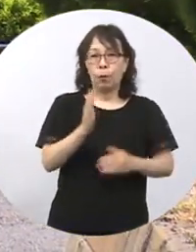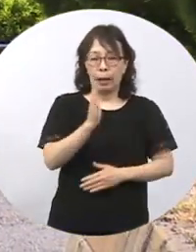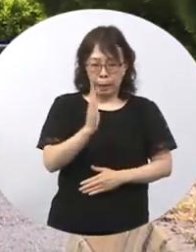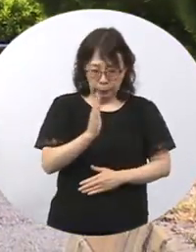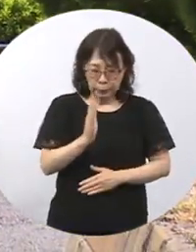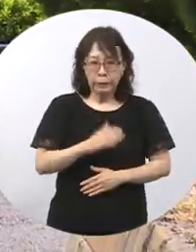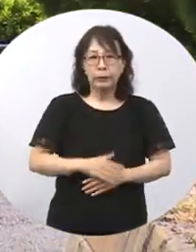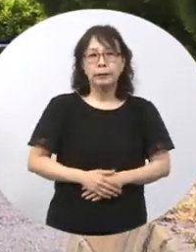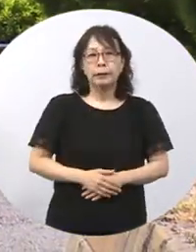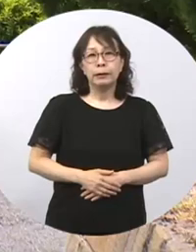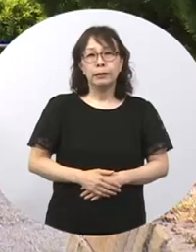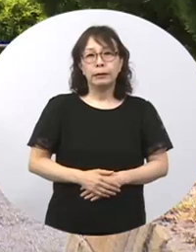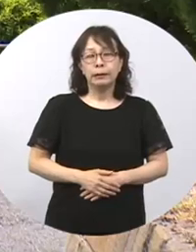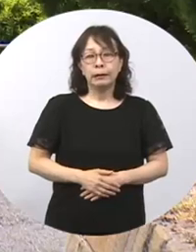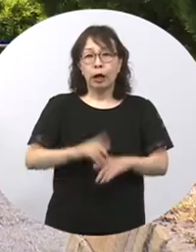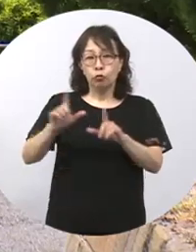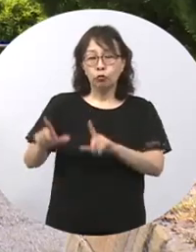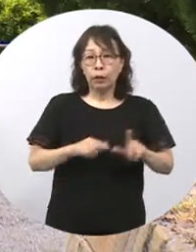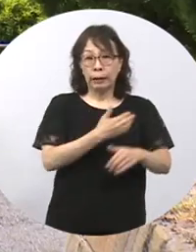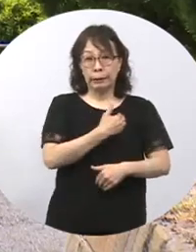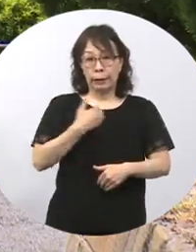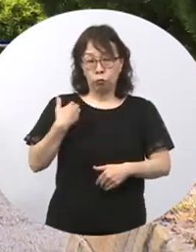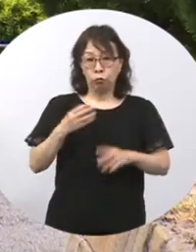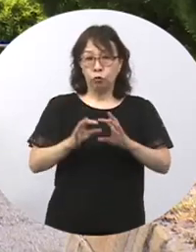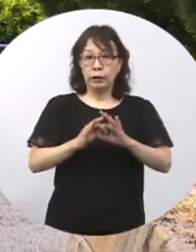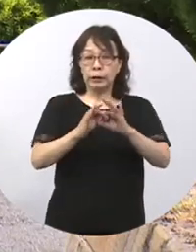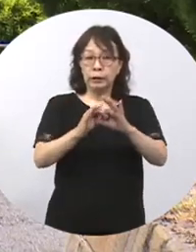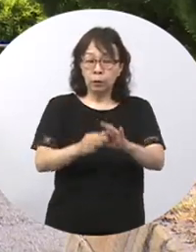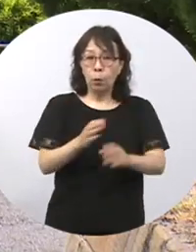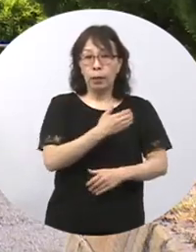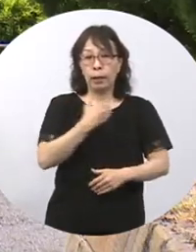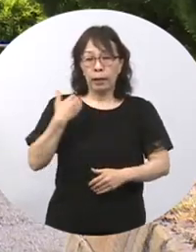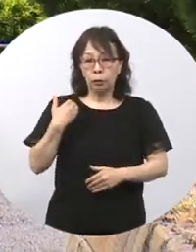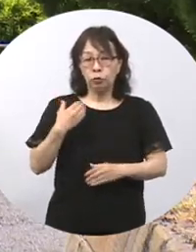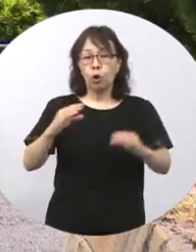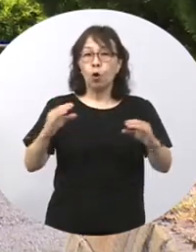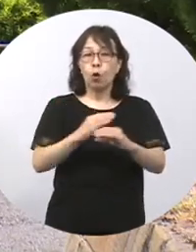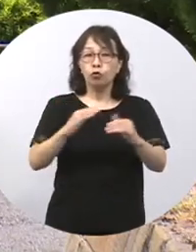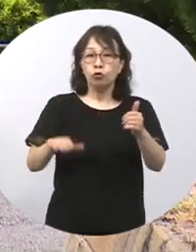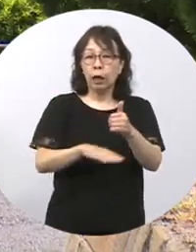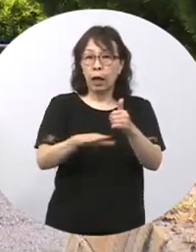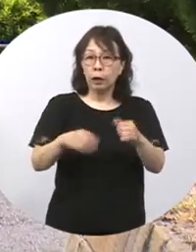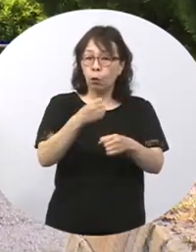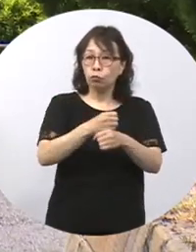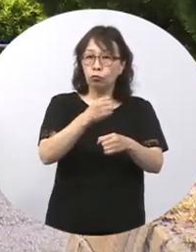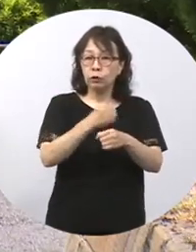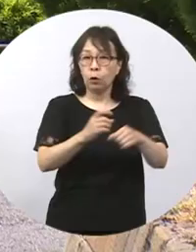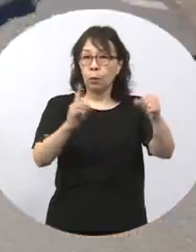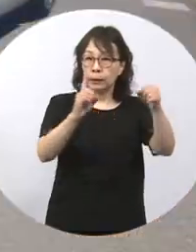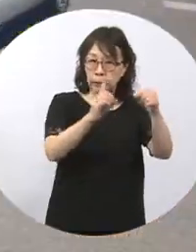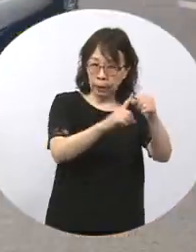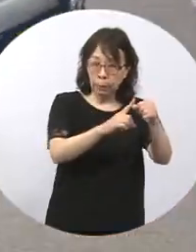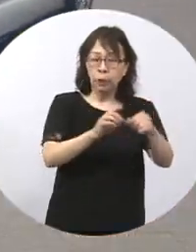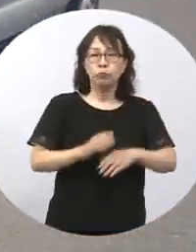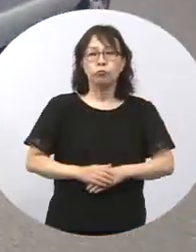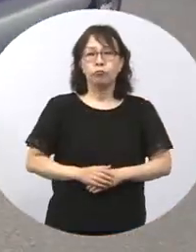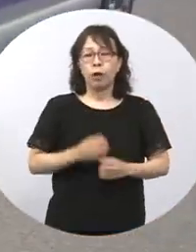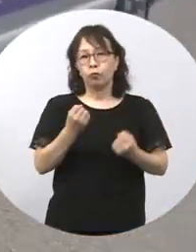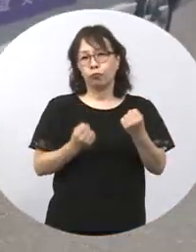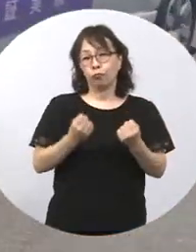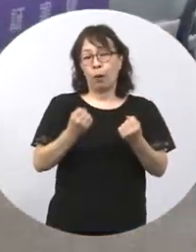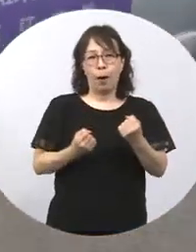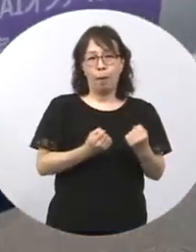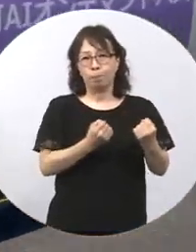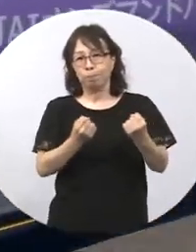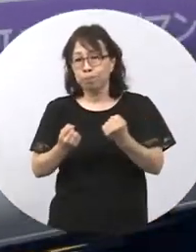動車だけに頼らなくても暮らしていける持続可能な交通環境づくりを目指しています。車は